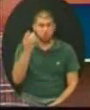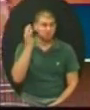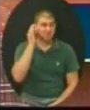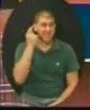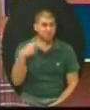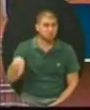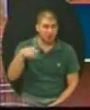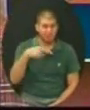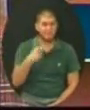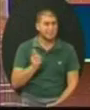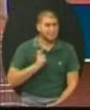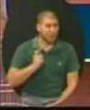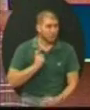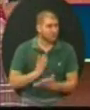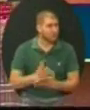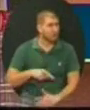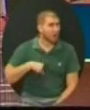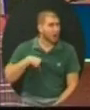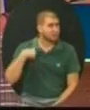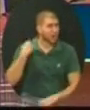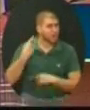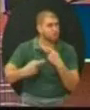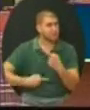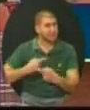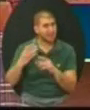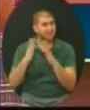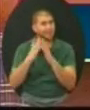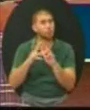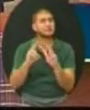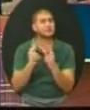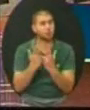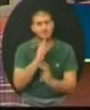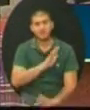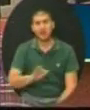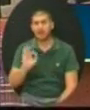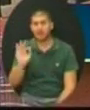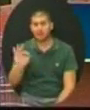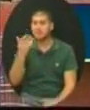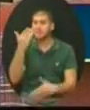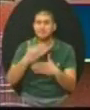נשים שמחכות כבר הרבה שנים לדיור ציבורי, והילדים שלהם